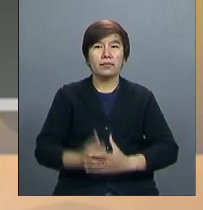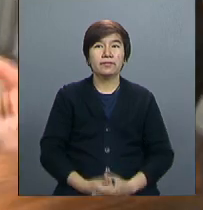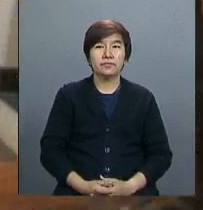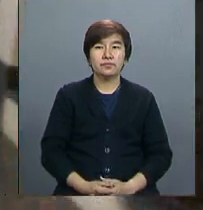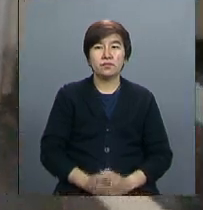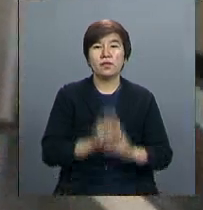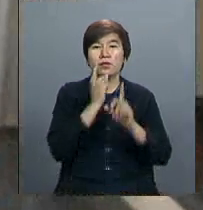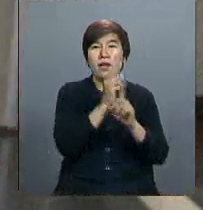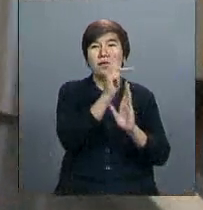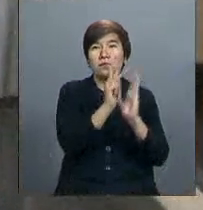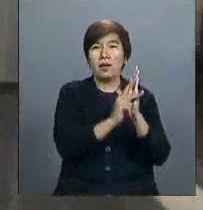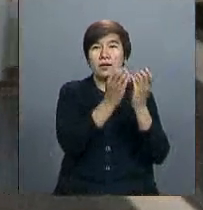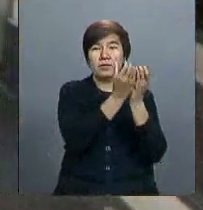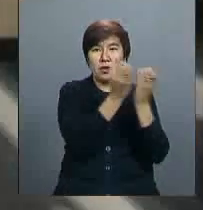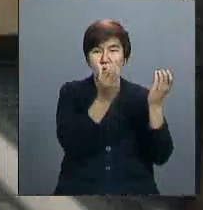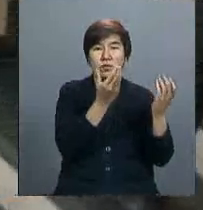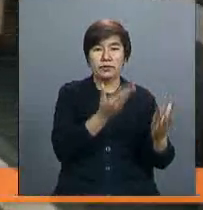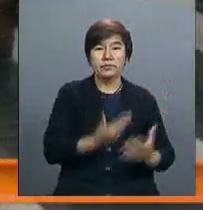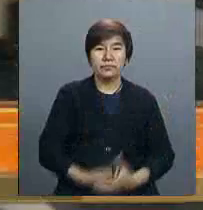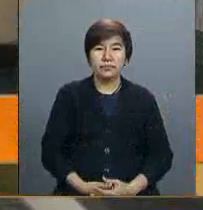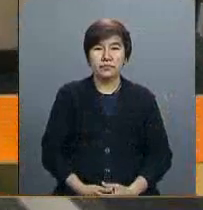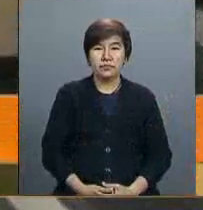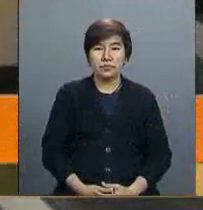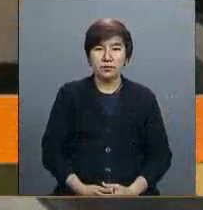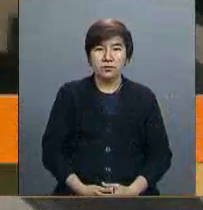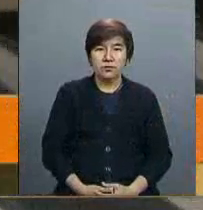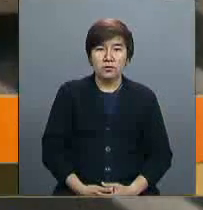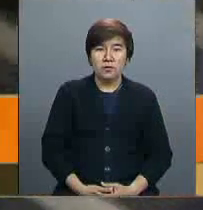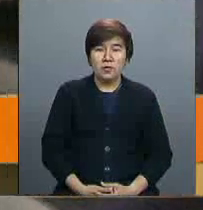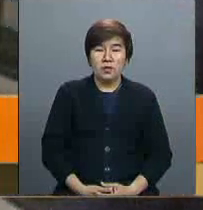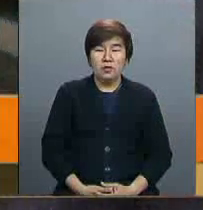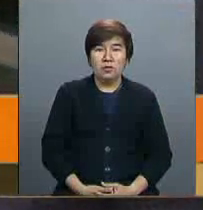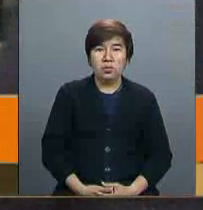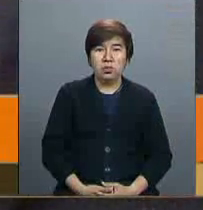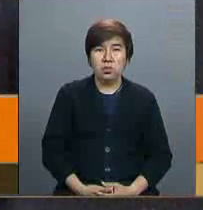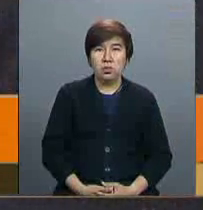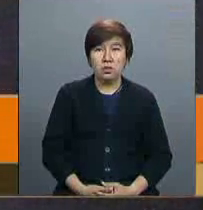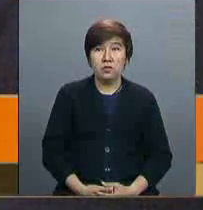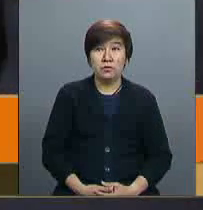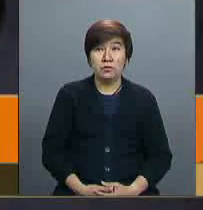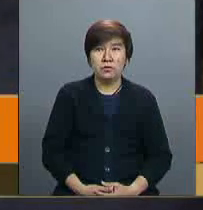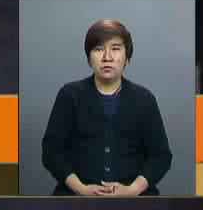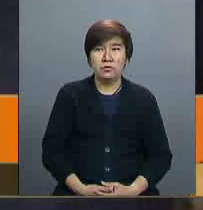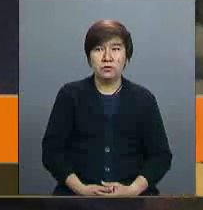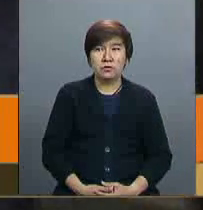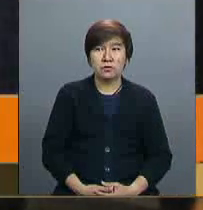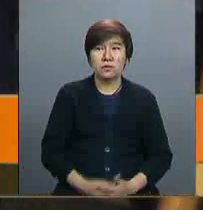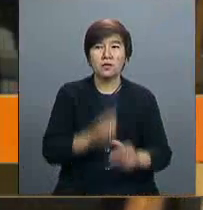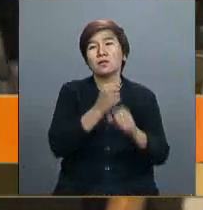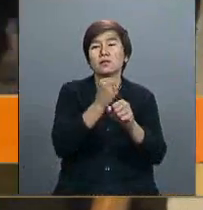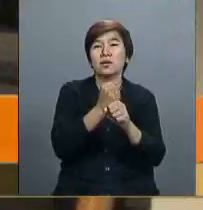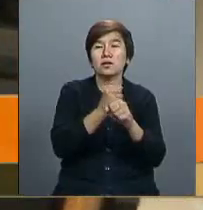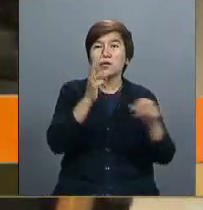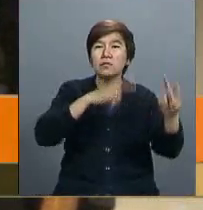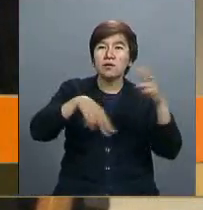ก็ต้องเป็นไปตาม รัฐธรรมนูญมาตรา2 อ๋อคือเราต้องทำหน้าที่ต่อไปดูแลความสงบเรียบร้